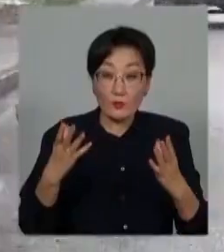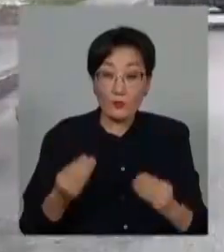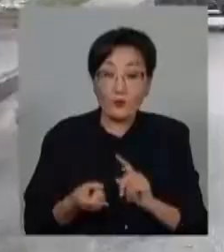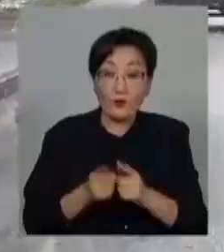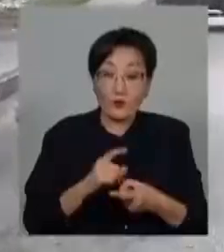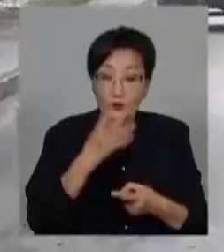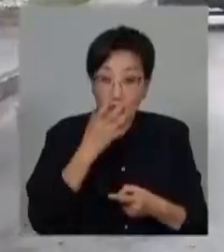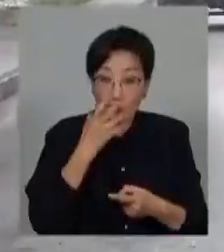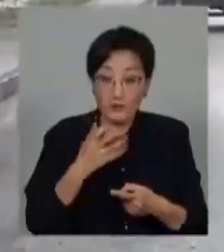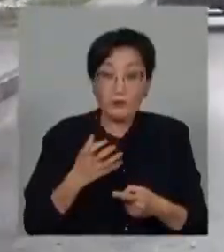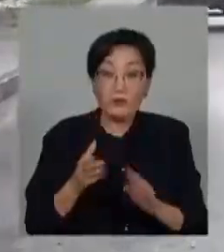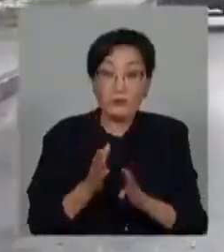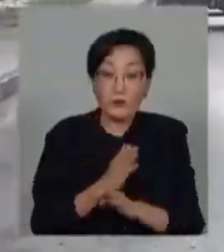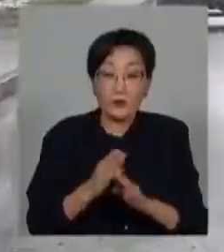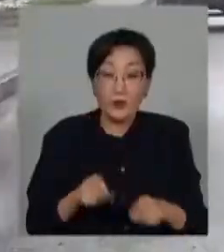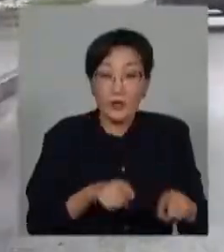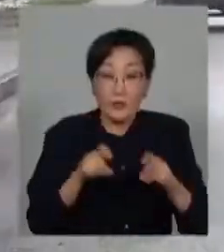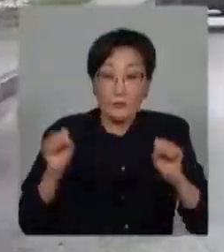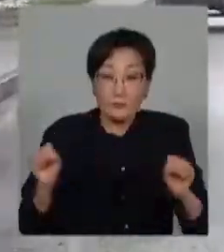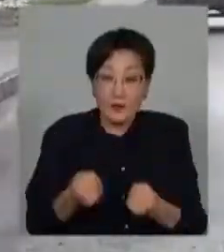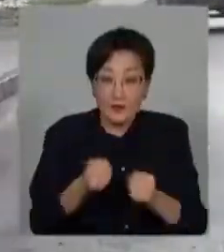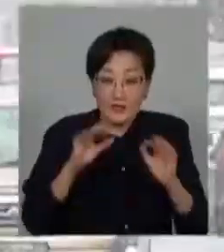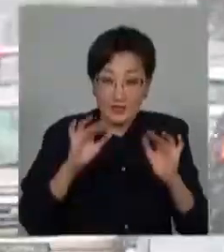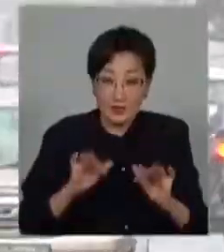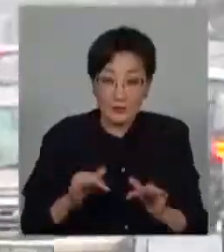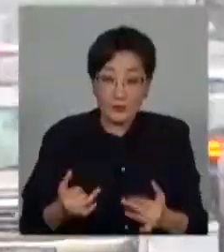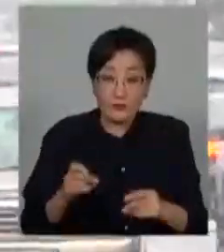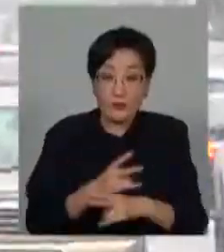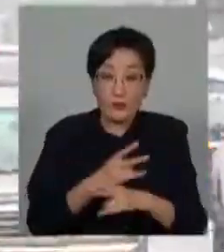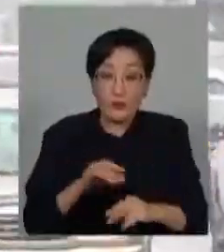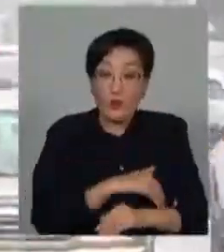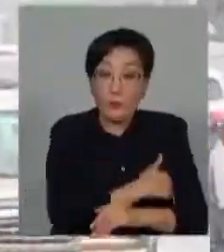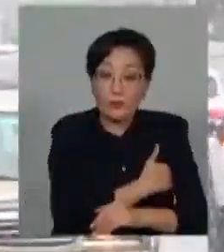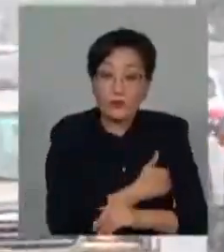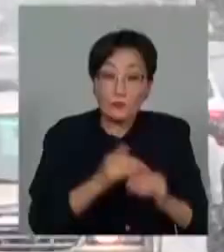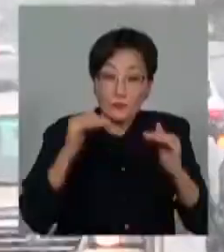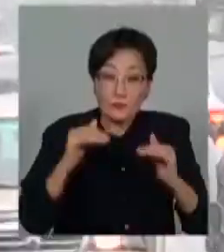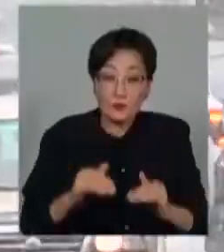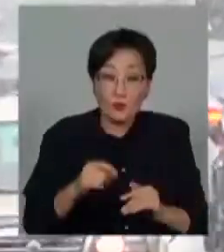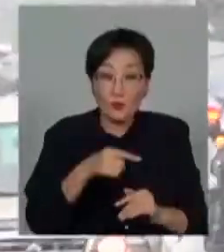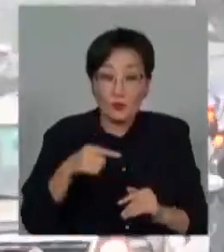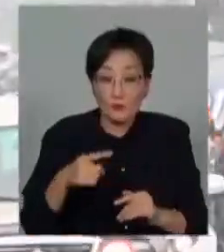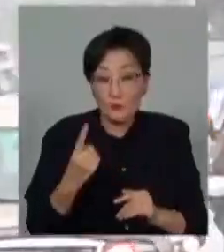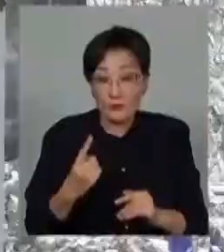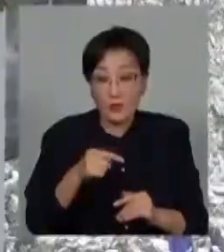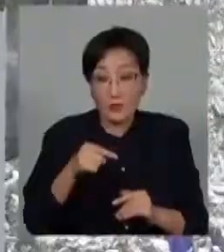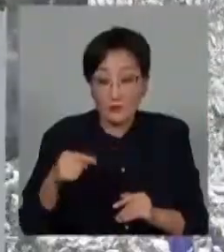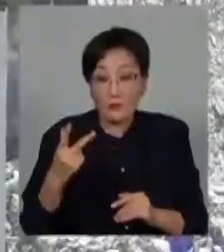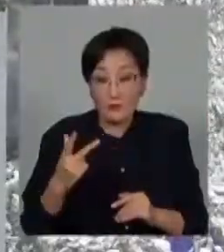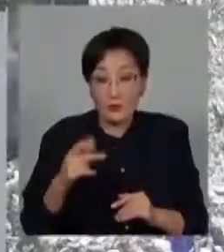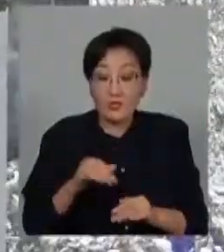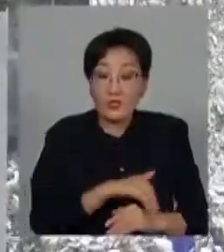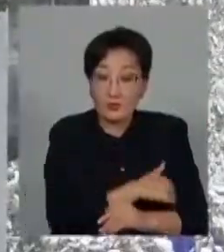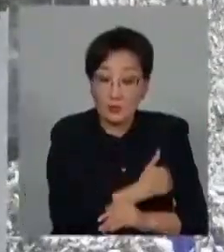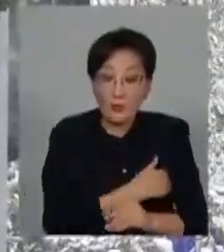смену теплой и ясной погоде придет похолодание со снегом. Сегодня ночью температура воздуха опустится до -1, -3